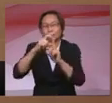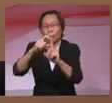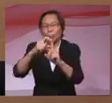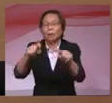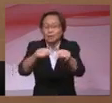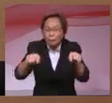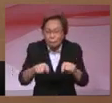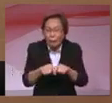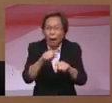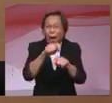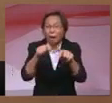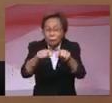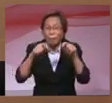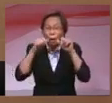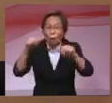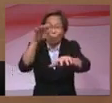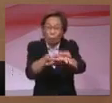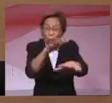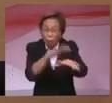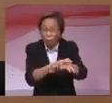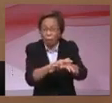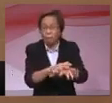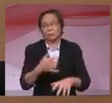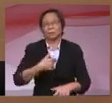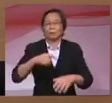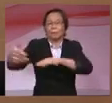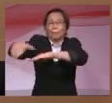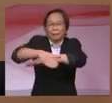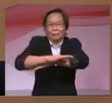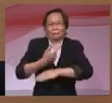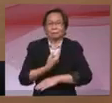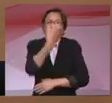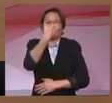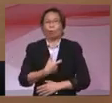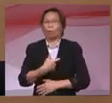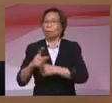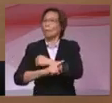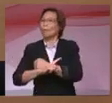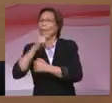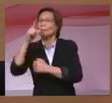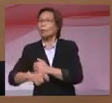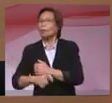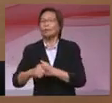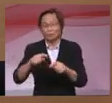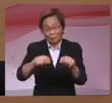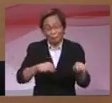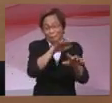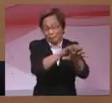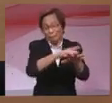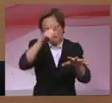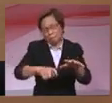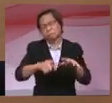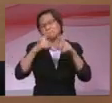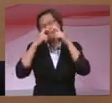tempat awam yang bersesak. Kalau dia seorang, takkan nak kena saman. Kerana dia seorang. Itu kalau tempat awam memang kena. Tetapi kalau